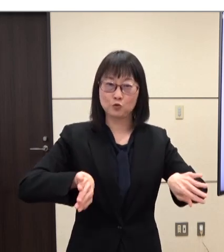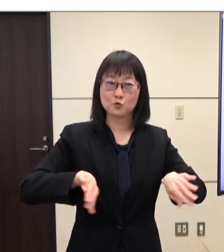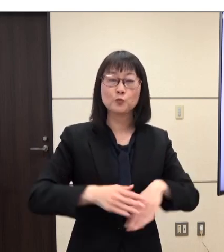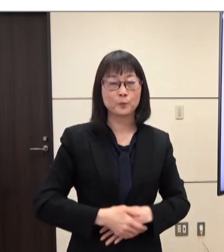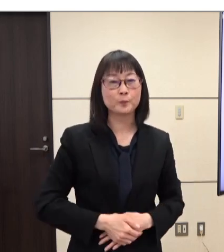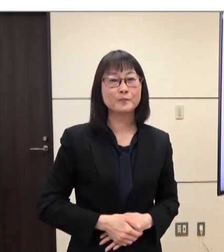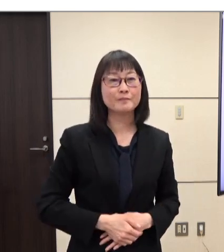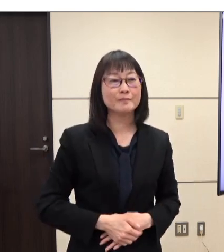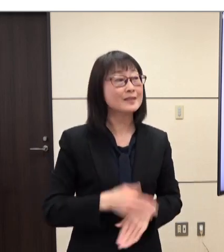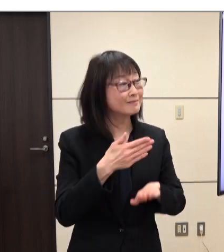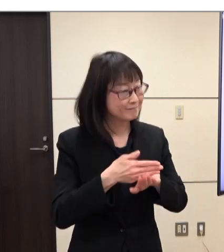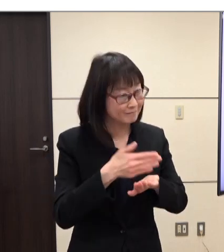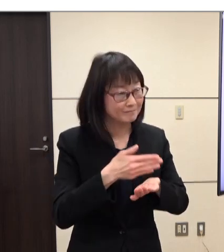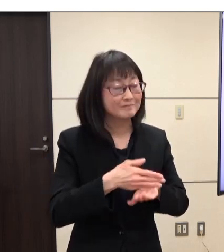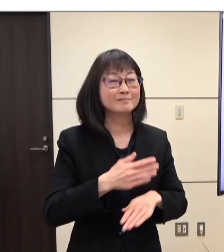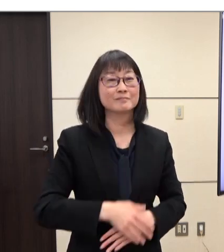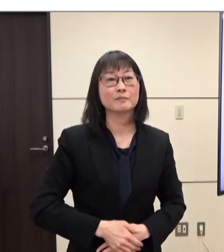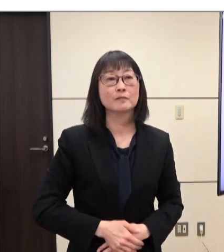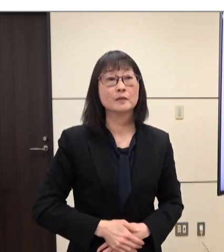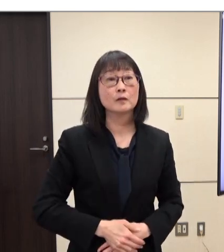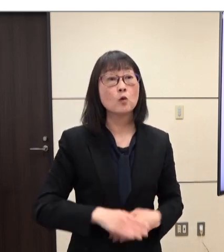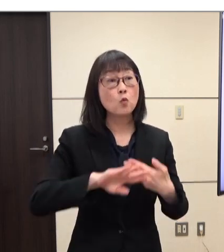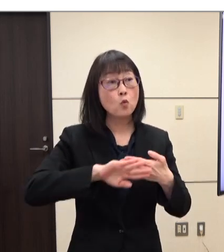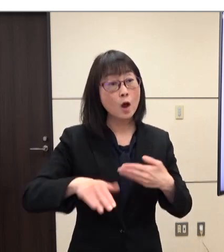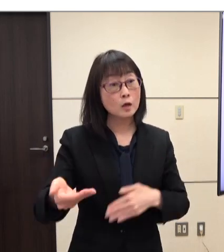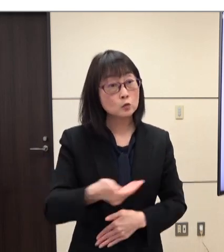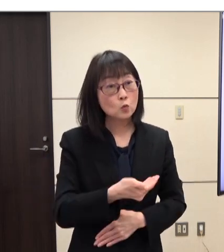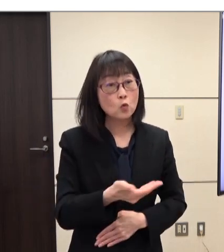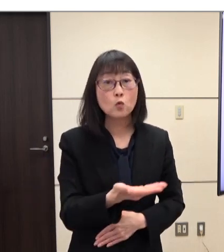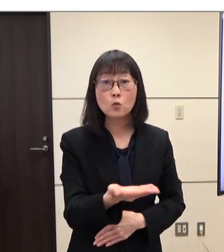ます。 はい、他に質問ございますか。